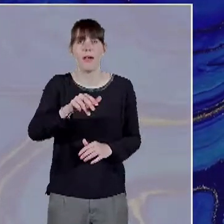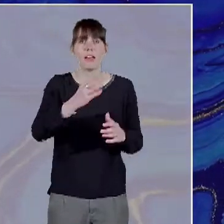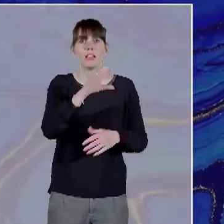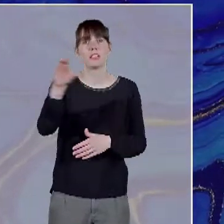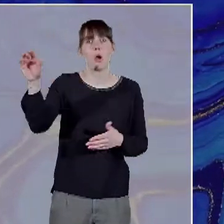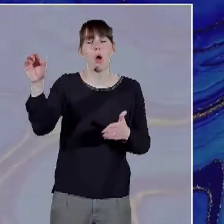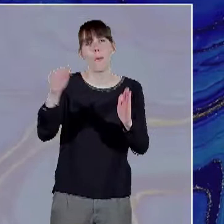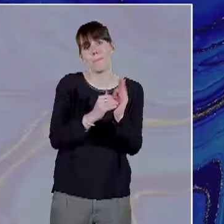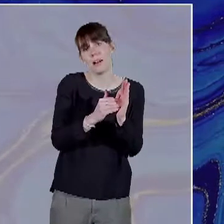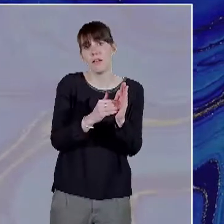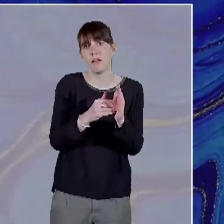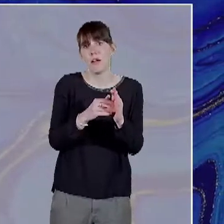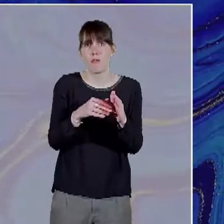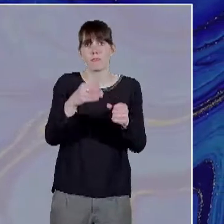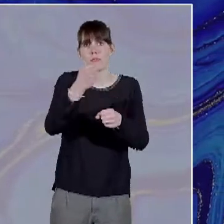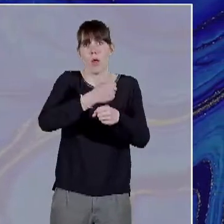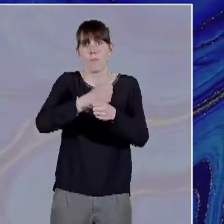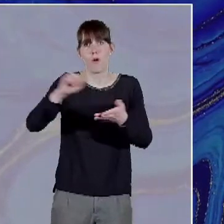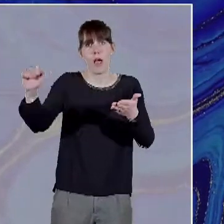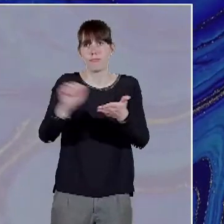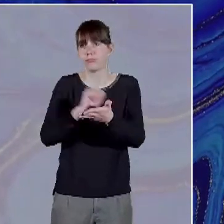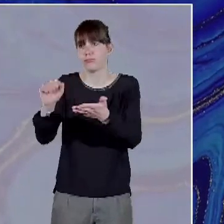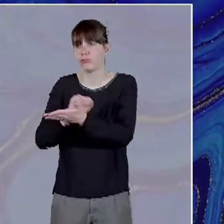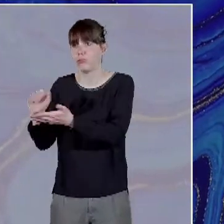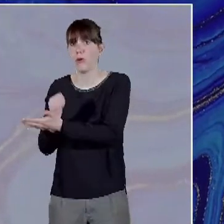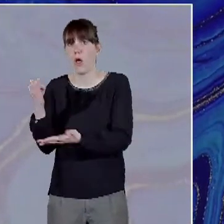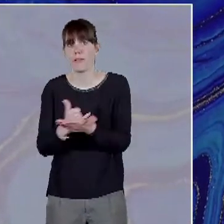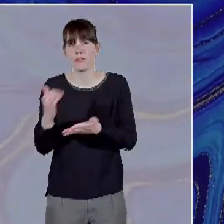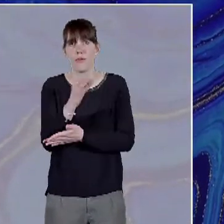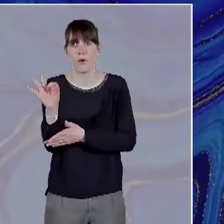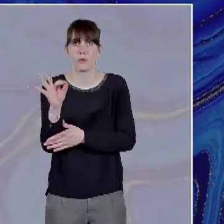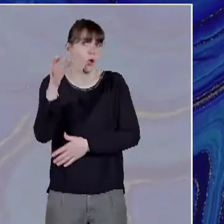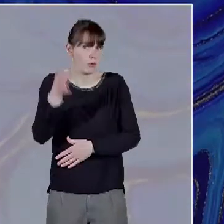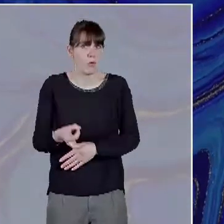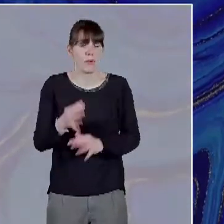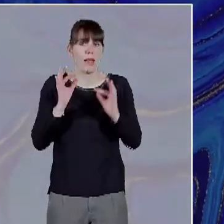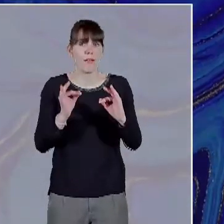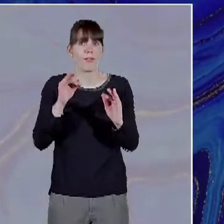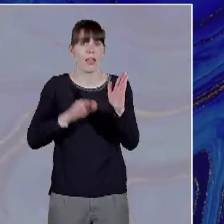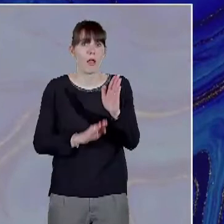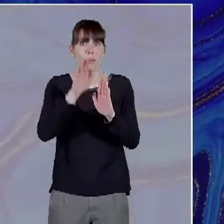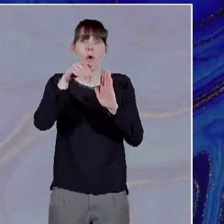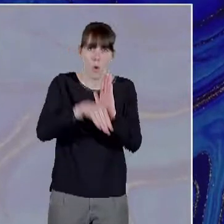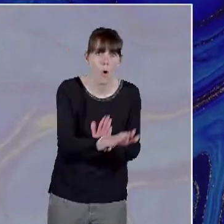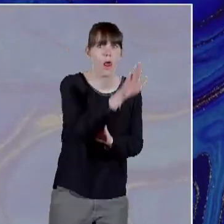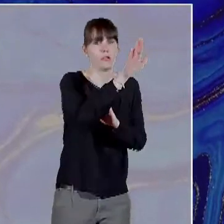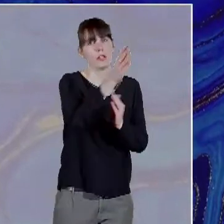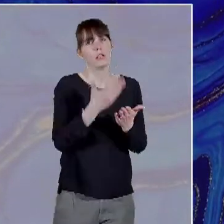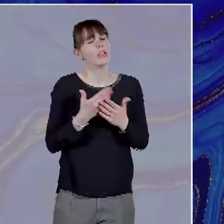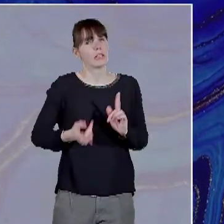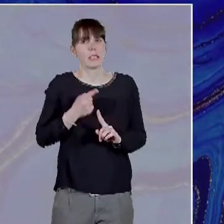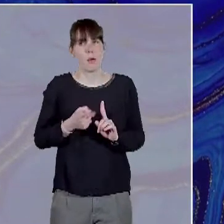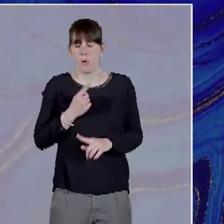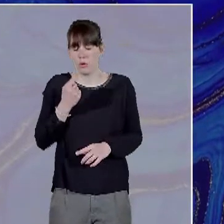dans le bâtiment, donc c'est massif, hein. Donc il y a un vrai sujet de relance, et là, ce plan de relance, il n'est pas du tout, parce que il